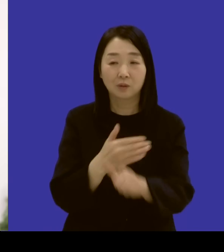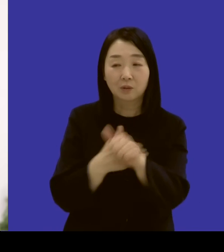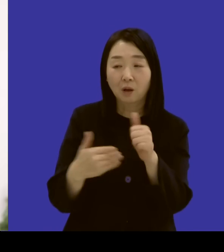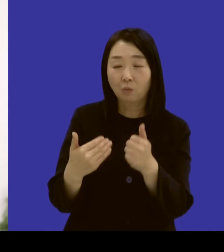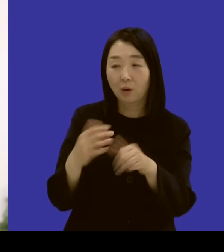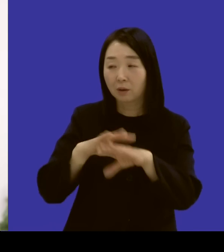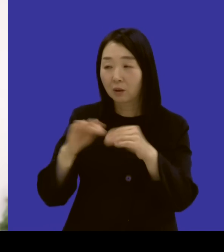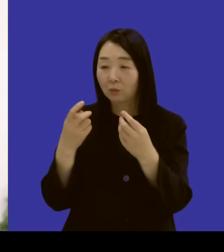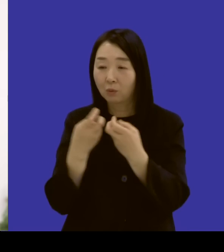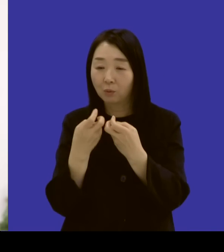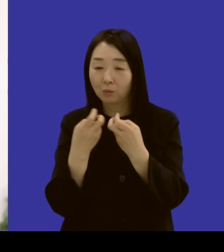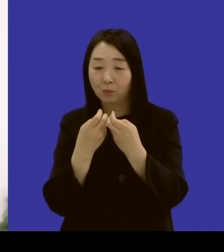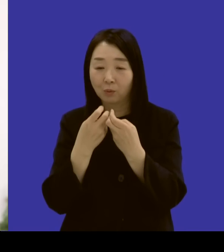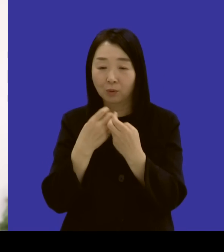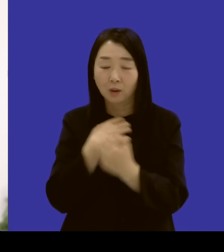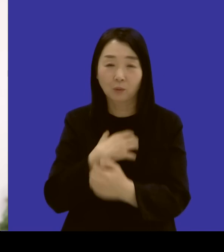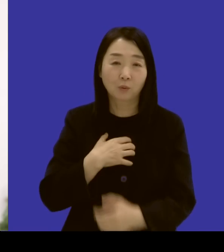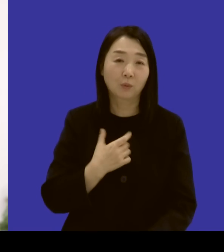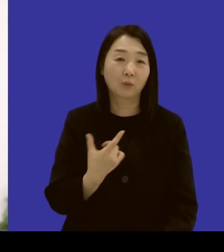어떻게 해야지 되나. 그래서